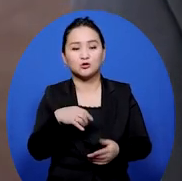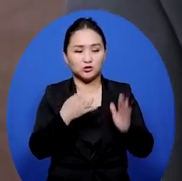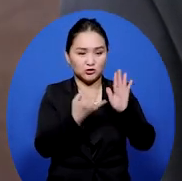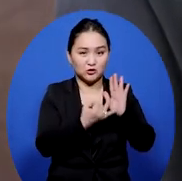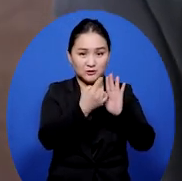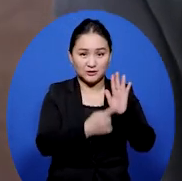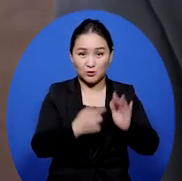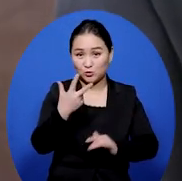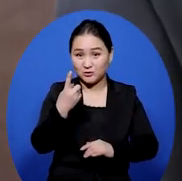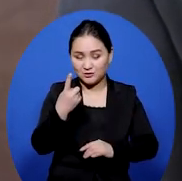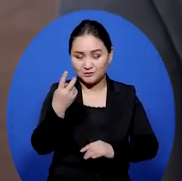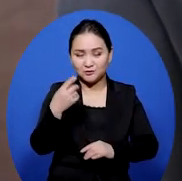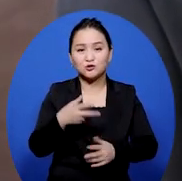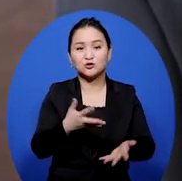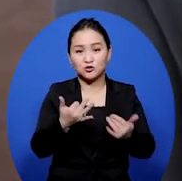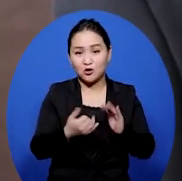7 сарын 31-ний байдлаар тоо.